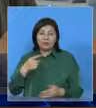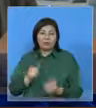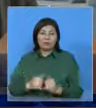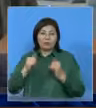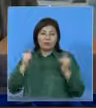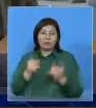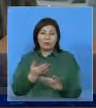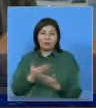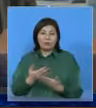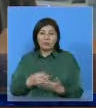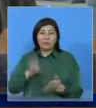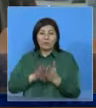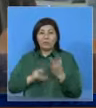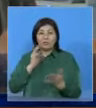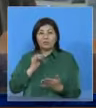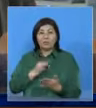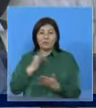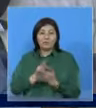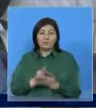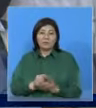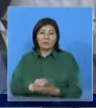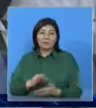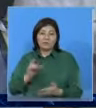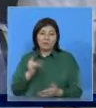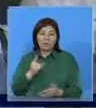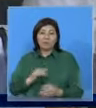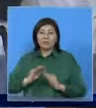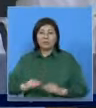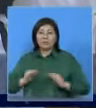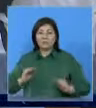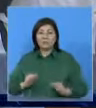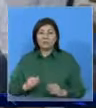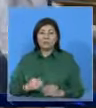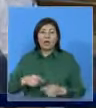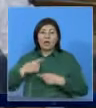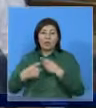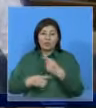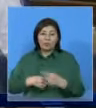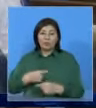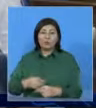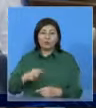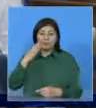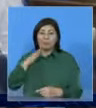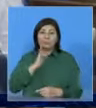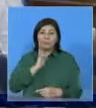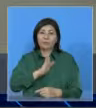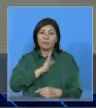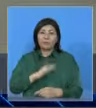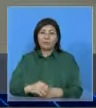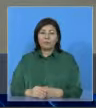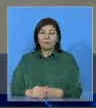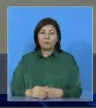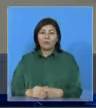увеличилось количество безответственных родителей, необходимо с малых лет воспитывать ребенка как будущего основателя семьи.